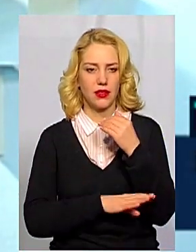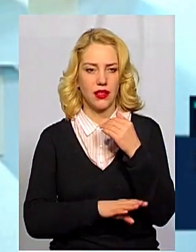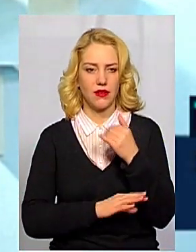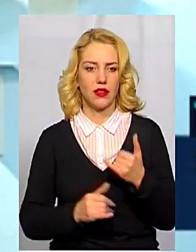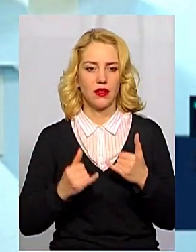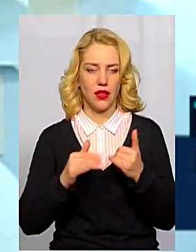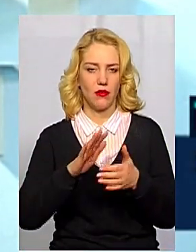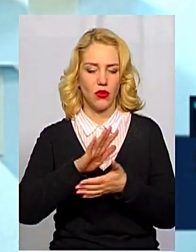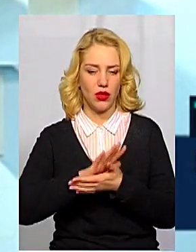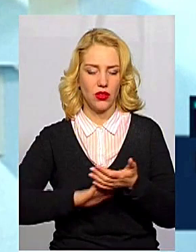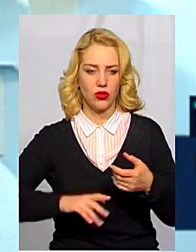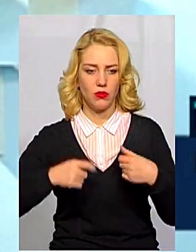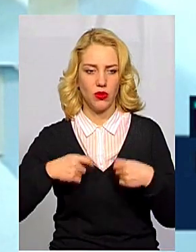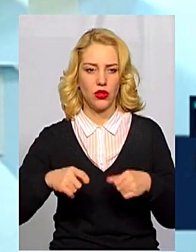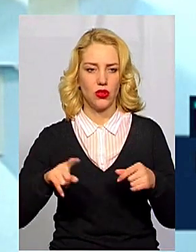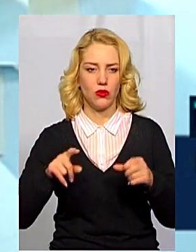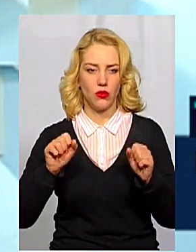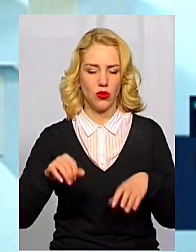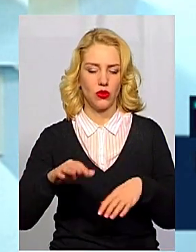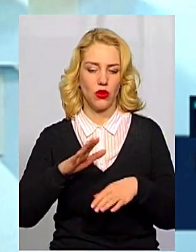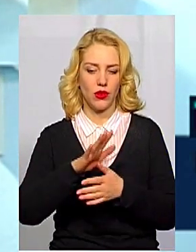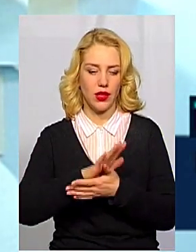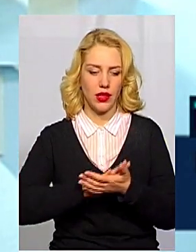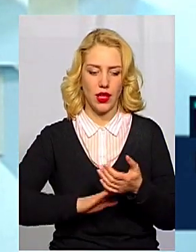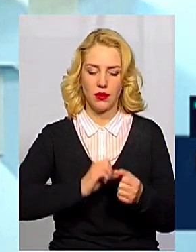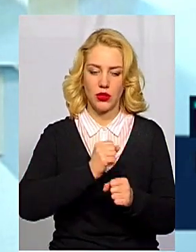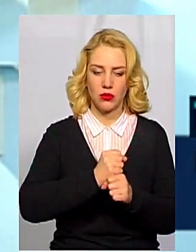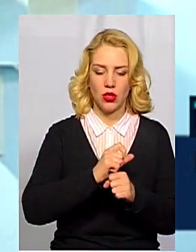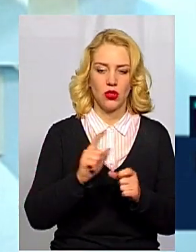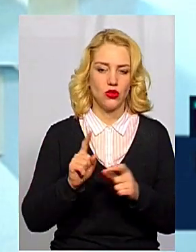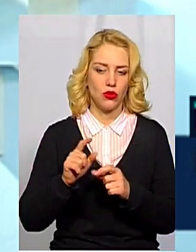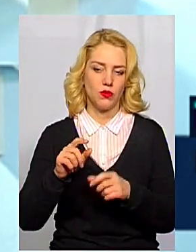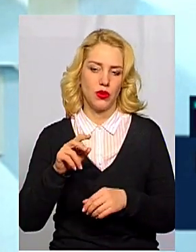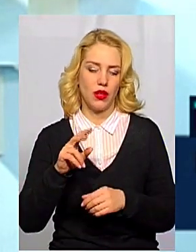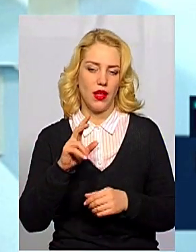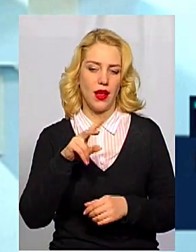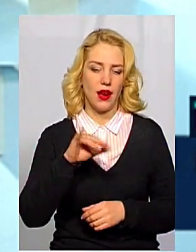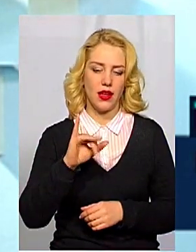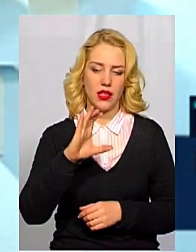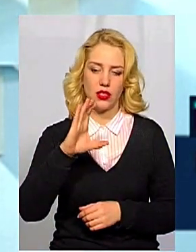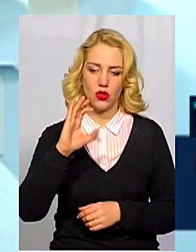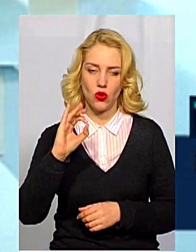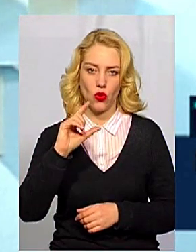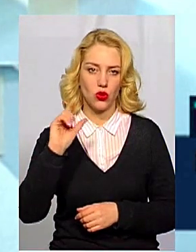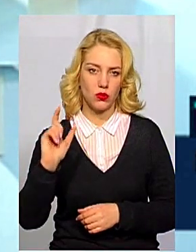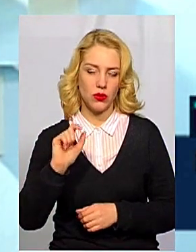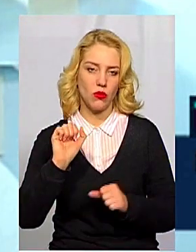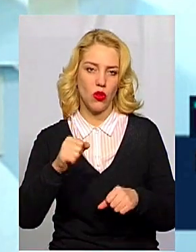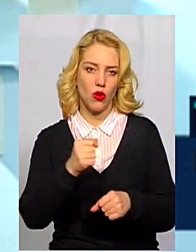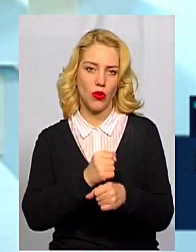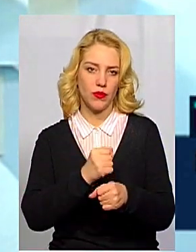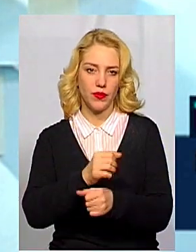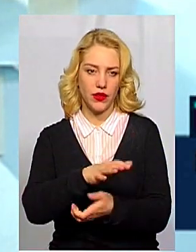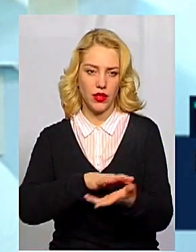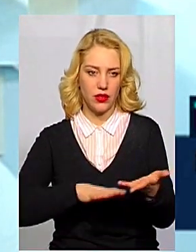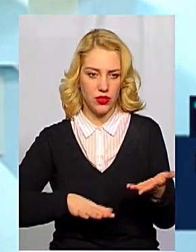для подальшої реалізації, для того, щоб воно могло функціонувати, вкладати гроші в лісовідновлення, захист лісу, догляд за цим лісом. Рубки головного